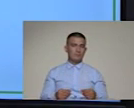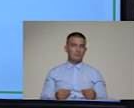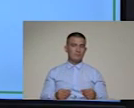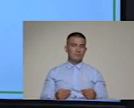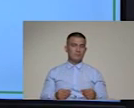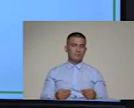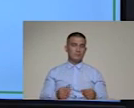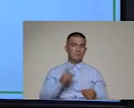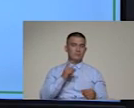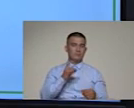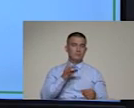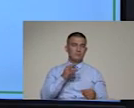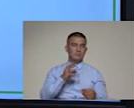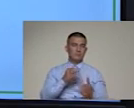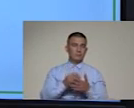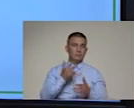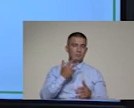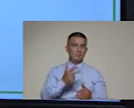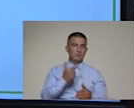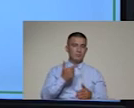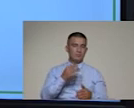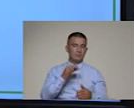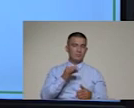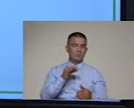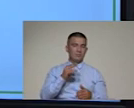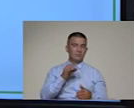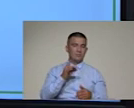Bu xrom 3 gidroksid. Bunda